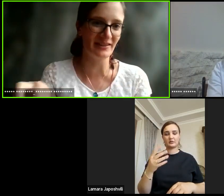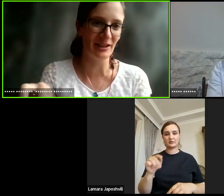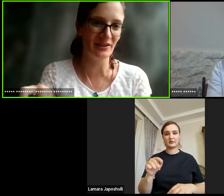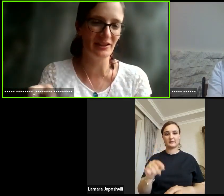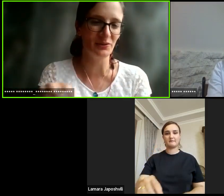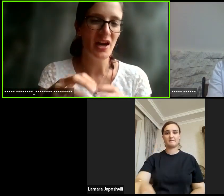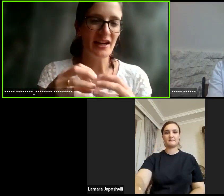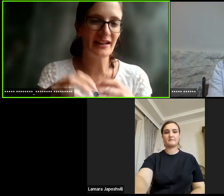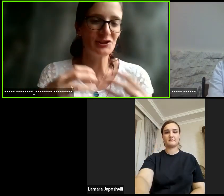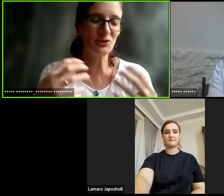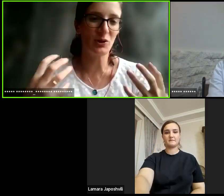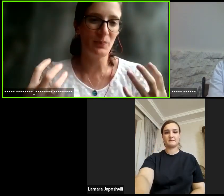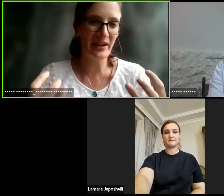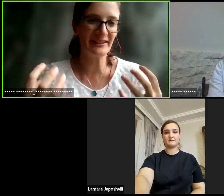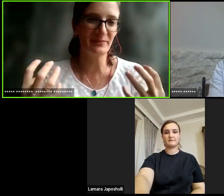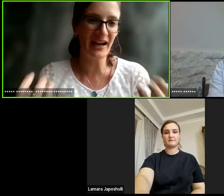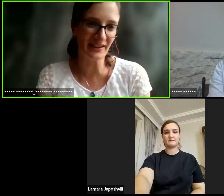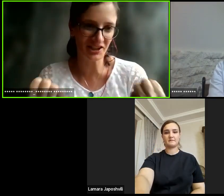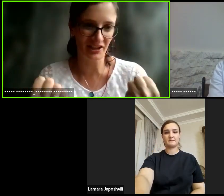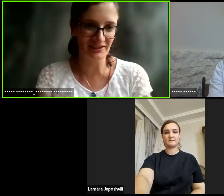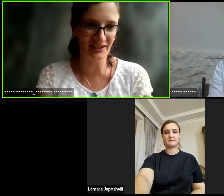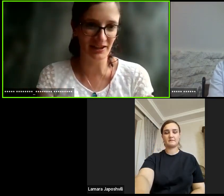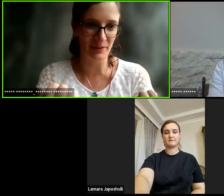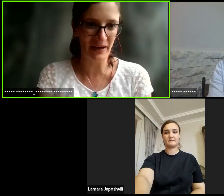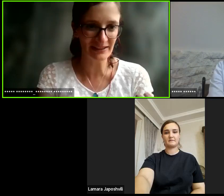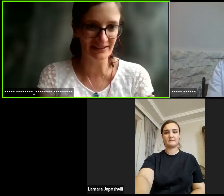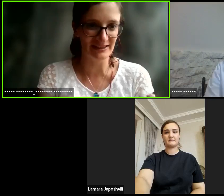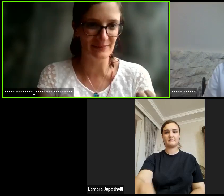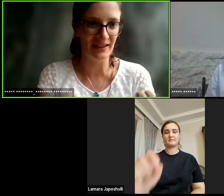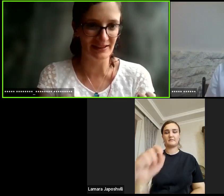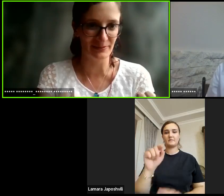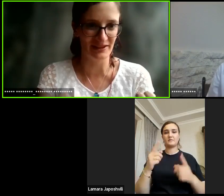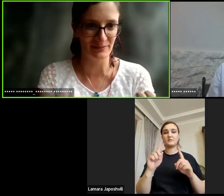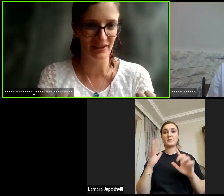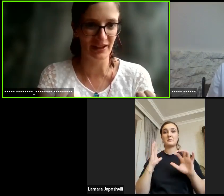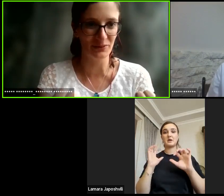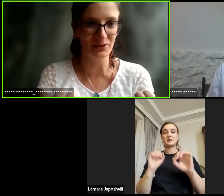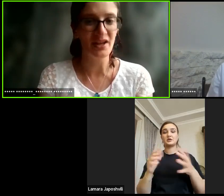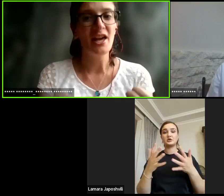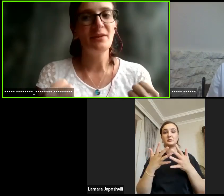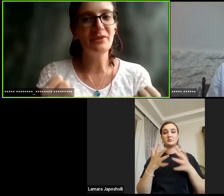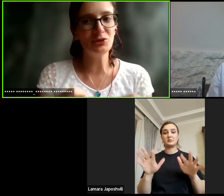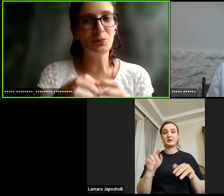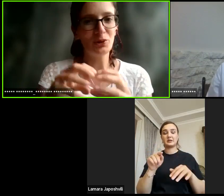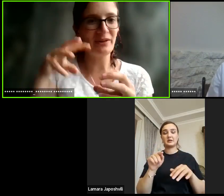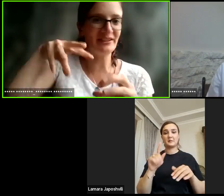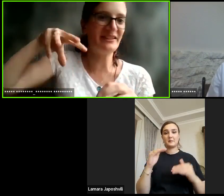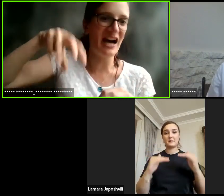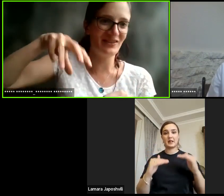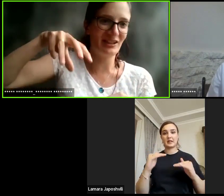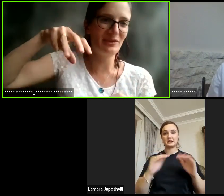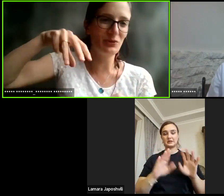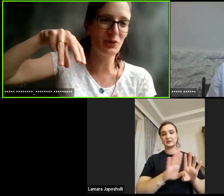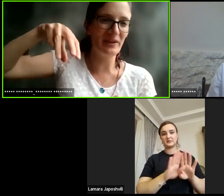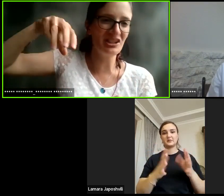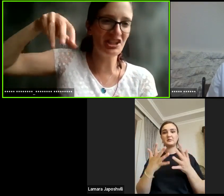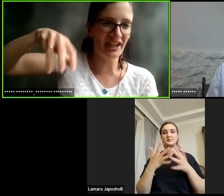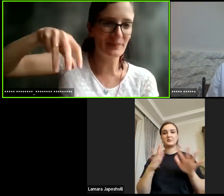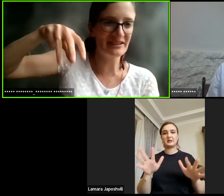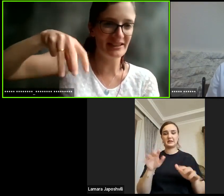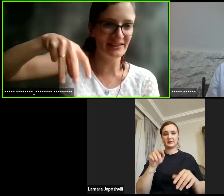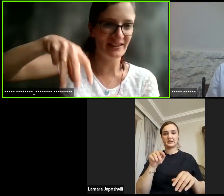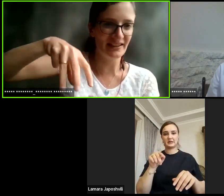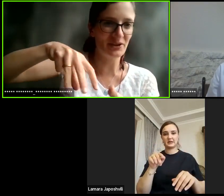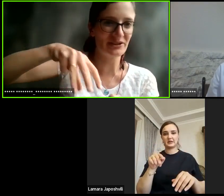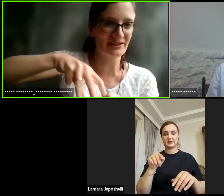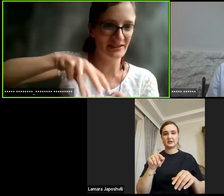შეხების წერტილებიდან, ანუ რაც უფრო მეტი მხარდაჭერა წირდება პაციენტს ბალანსის მიხედვით, მით უფრო მეტი თავი აქვს, მით უფრო მეტი